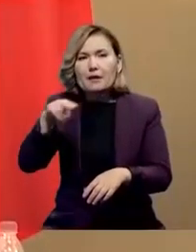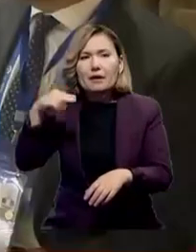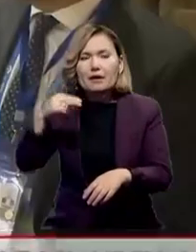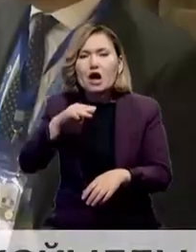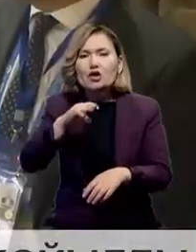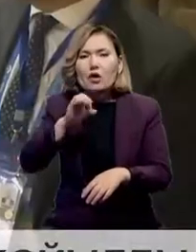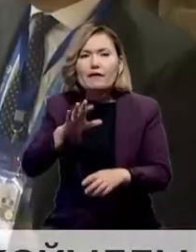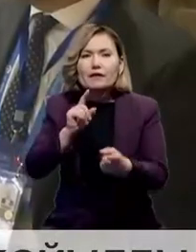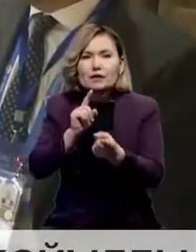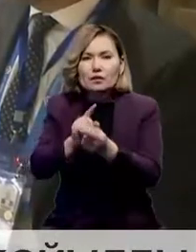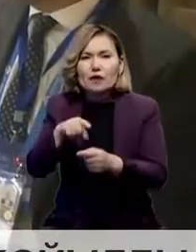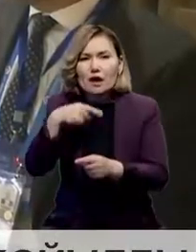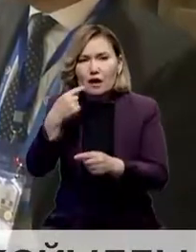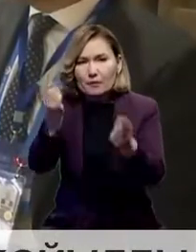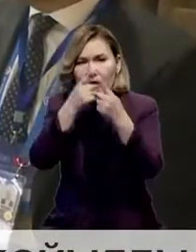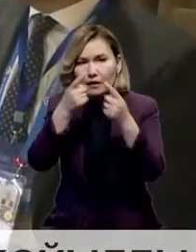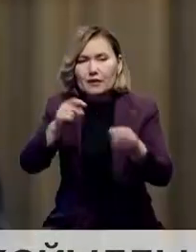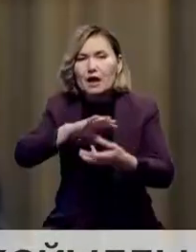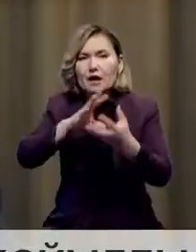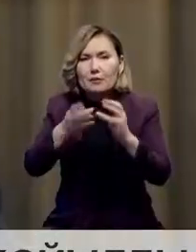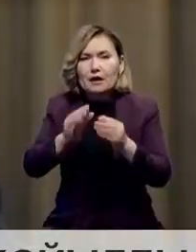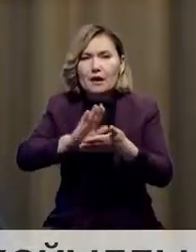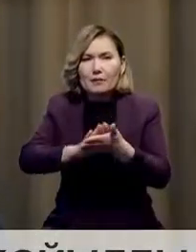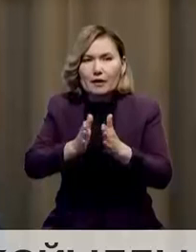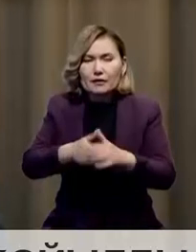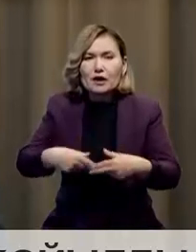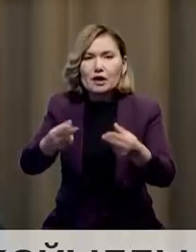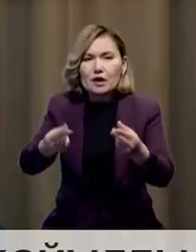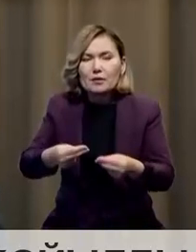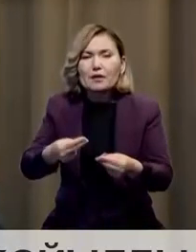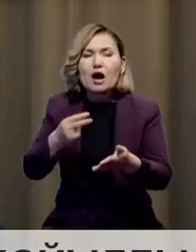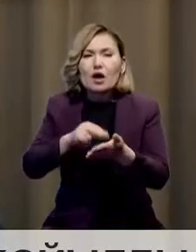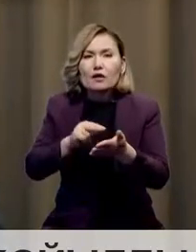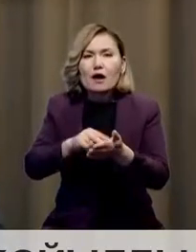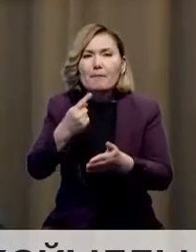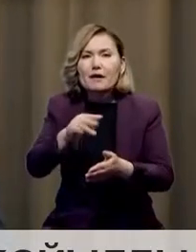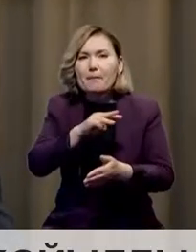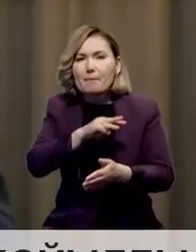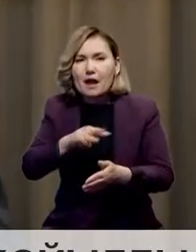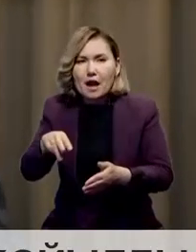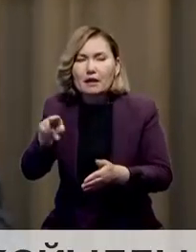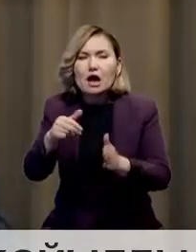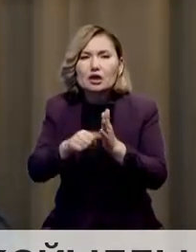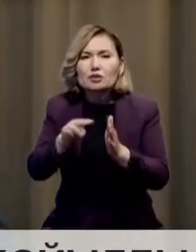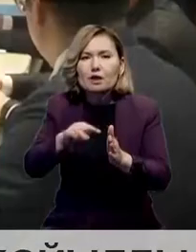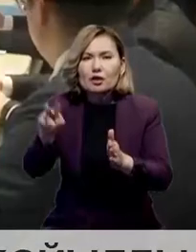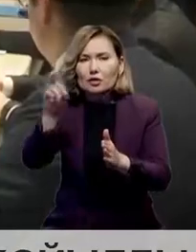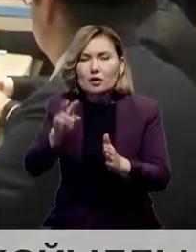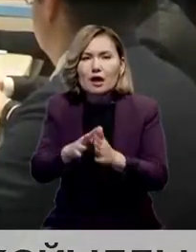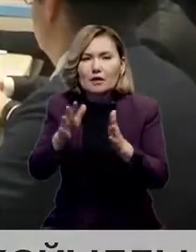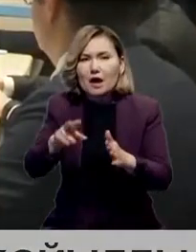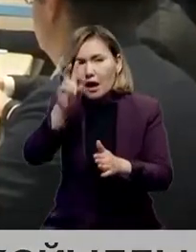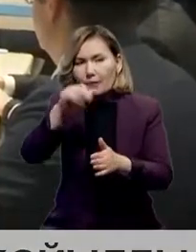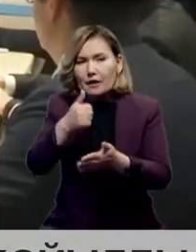Жомарт Тоқаевпен өткен кездесу кезінде айтты. Келісімдердің жалпы құны 1 миллиард 600 миллион доллардан асады. Мемлекет